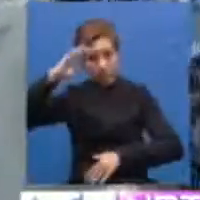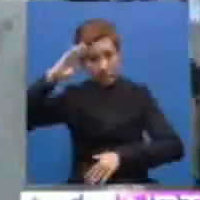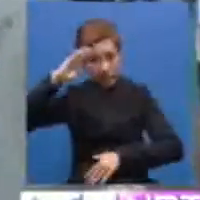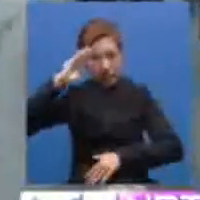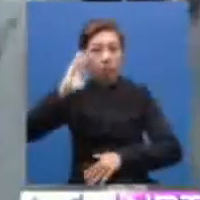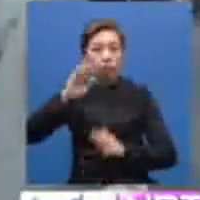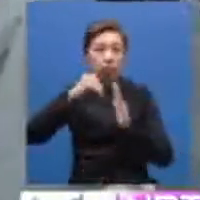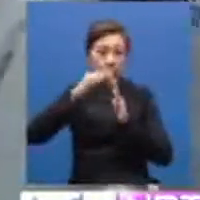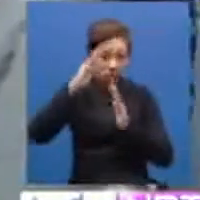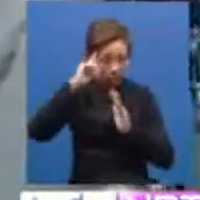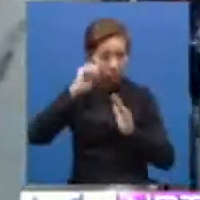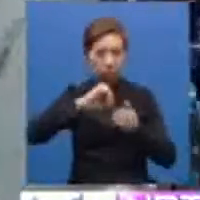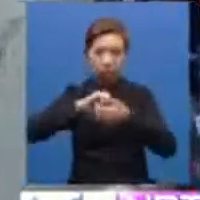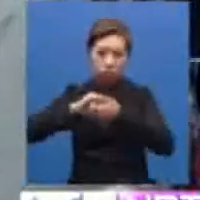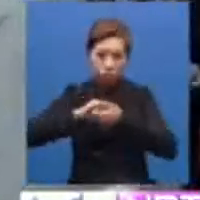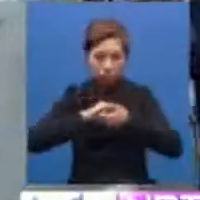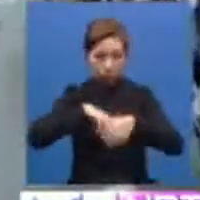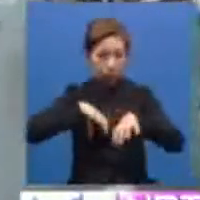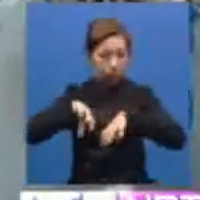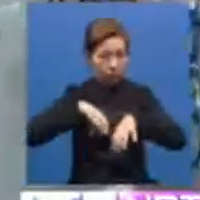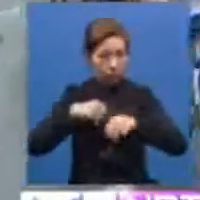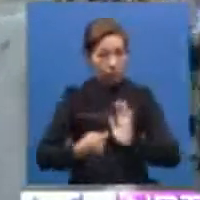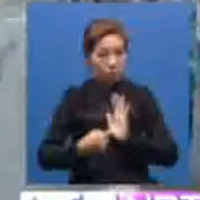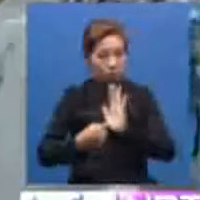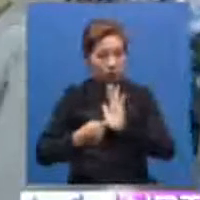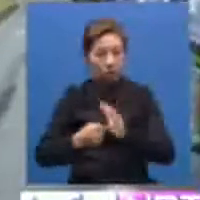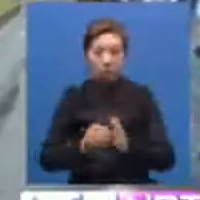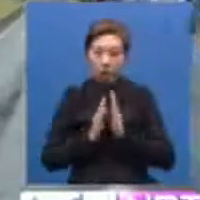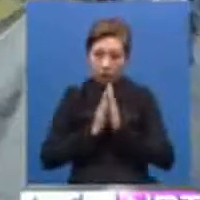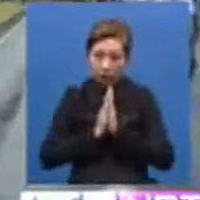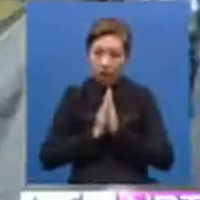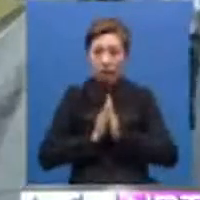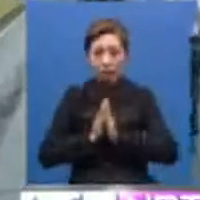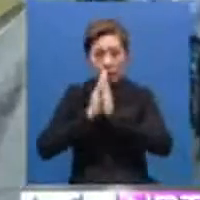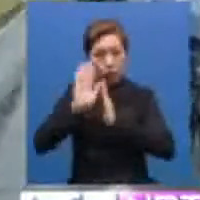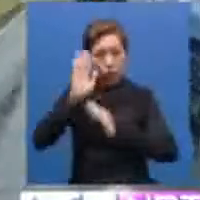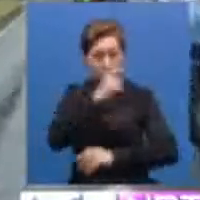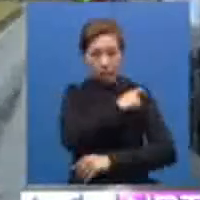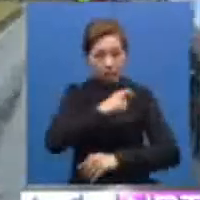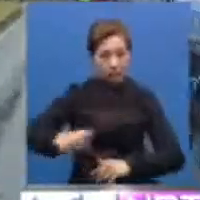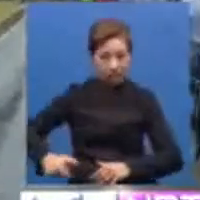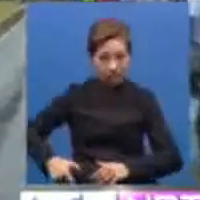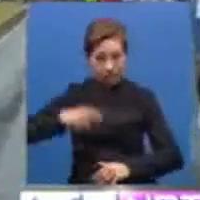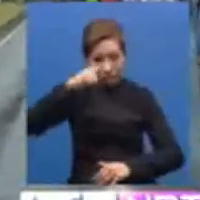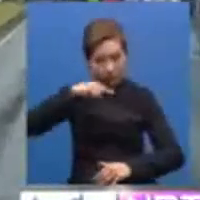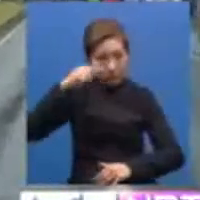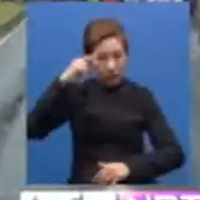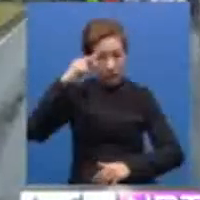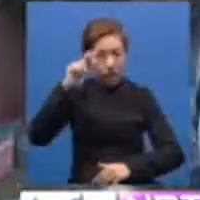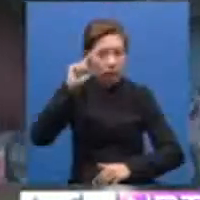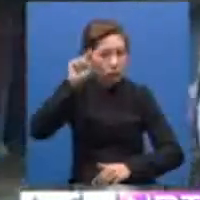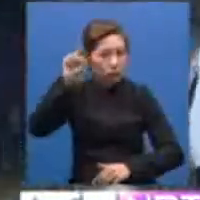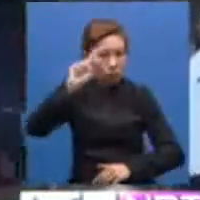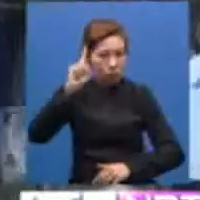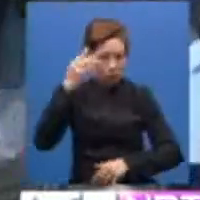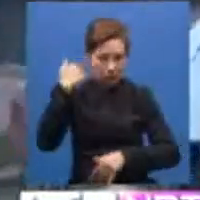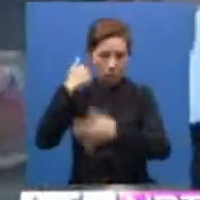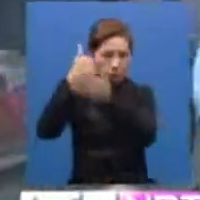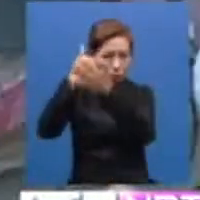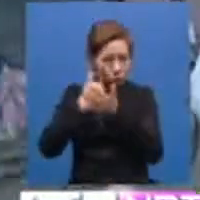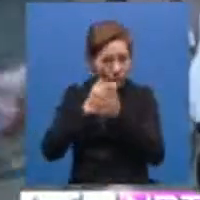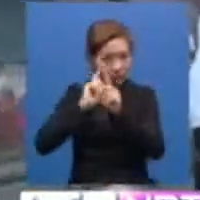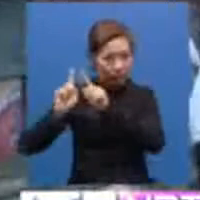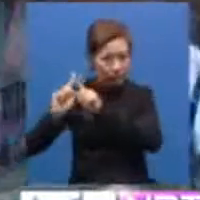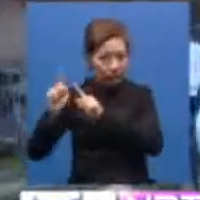33เพื่อร่วมแสดงออกถึงความจงรักภักดีที่มีต่อสถาบันพระมหากษัตริย์และน้อมรำลึกในพระมหากรุณาธิคุณ